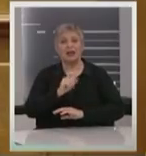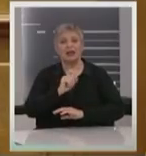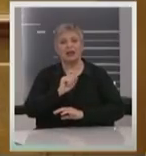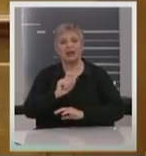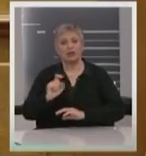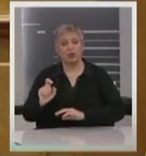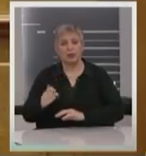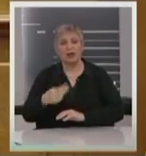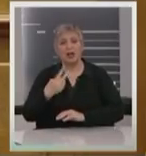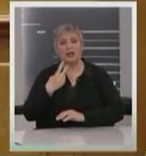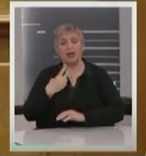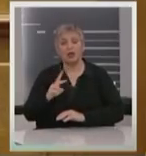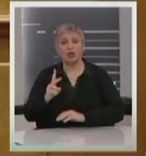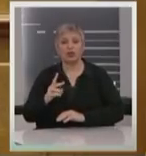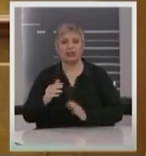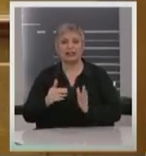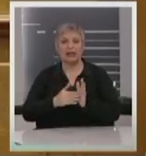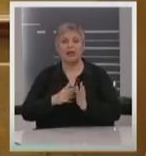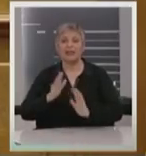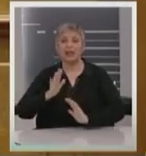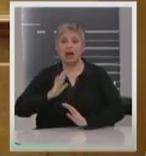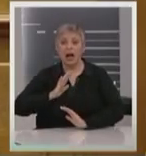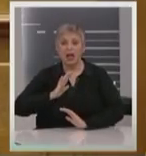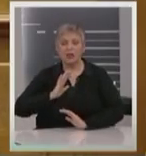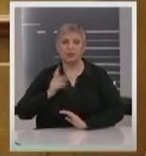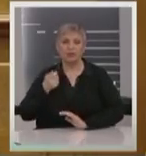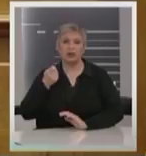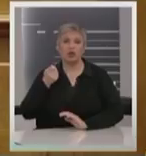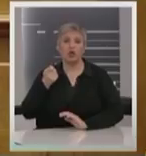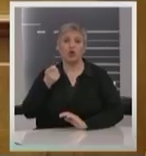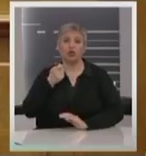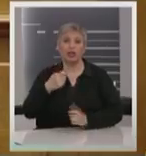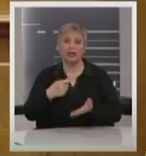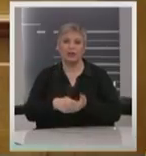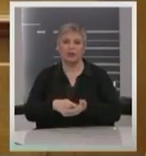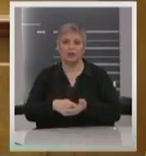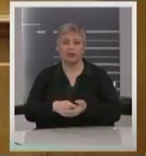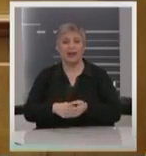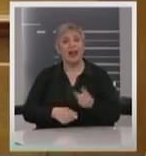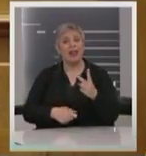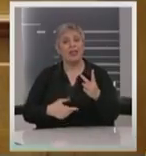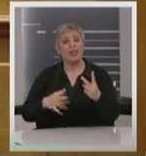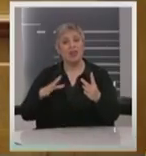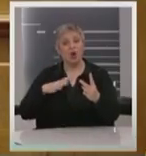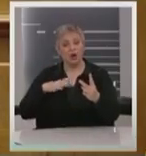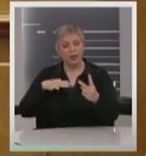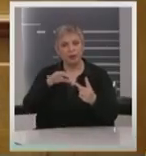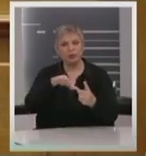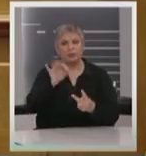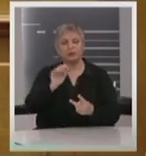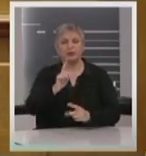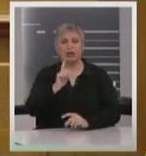4.200.000 συμπολίτες μας χρωστάνε στην εφορία. Ένας στους 2 Έλληνες είναι